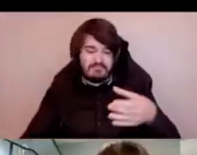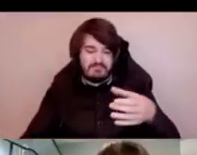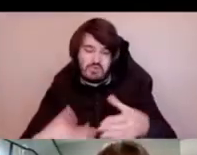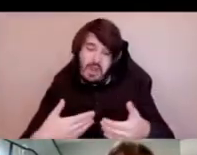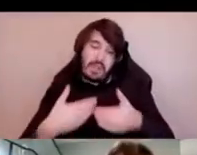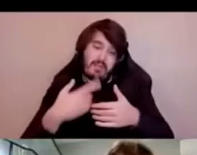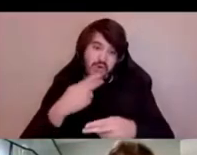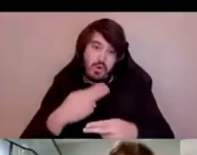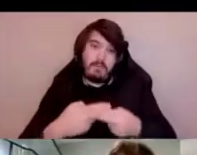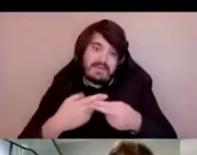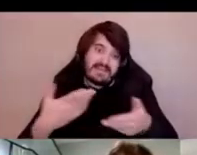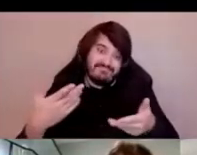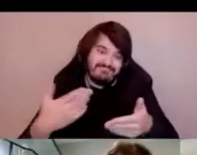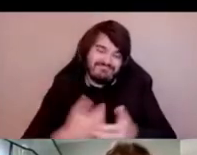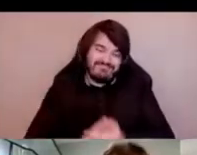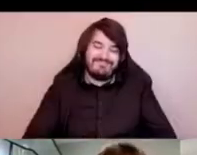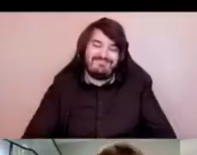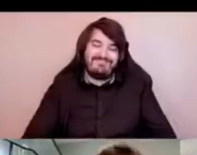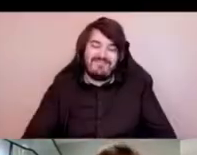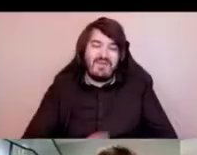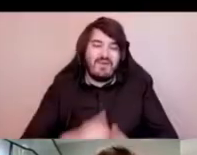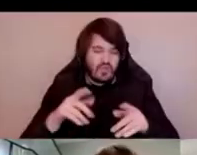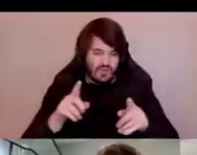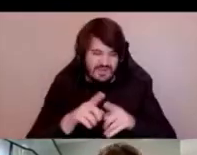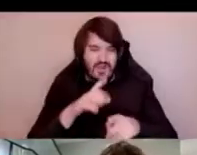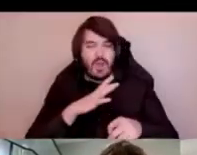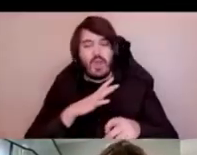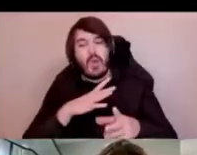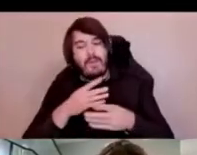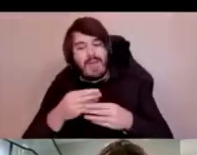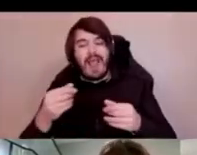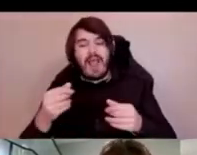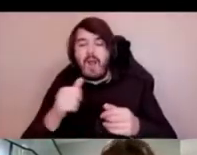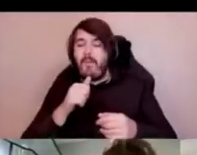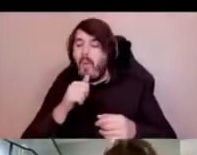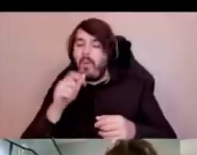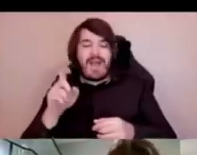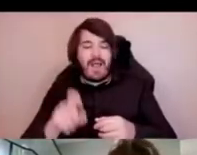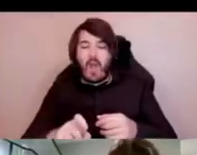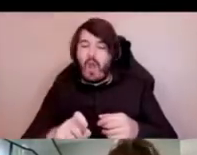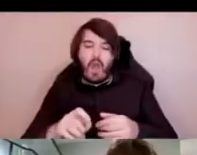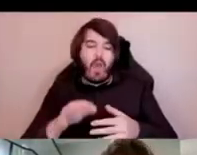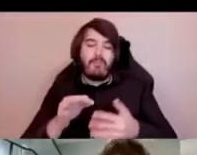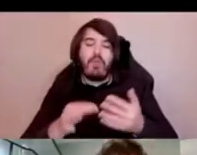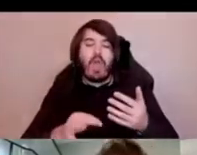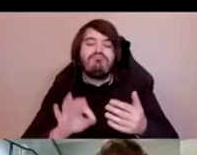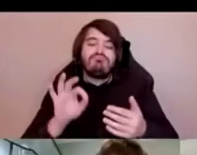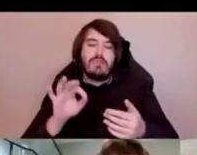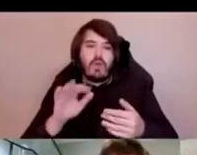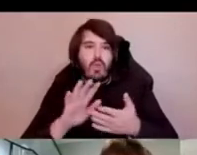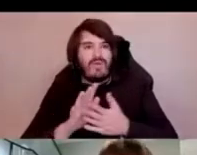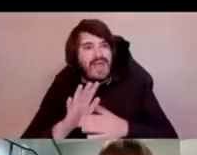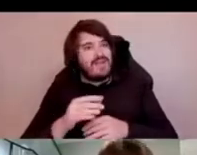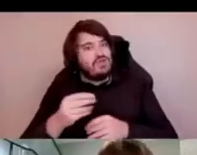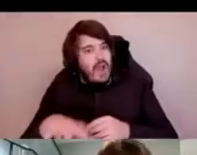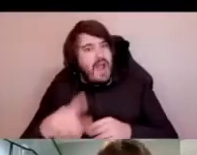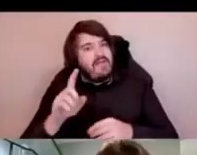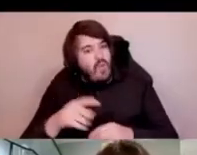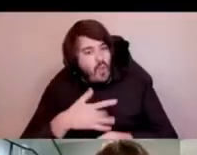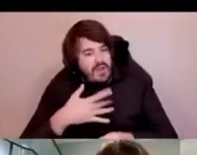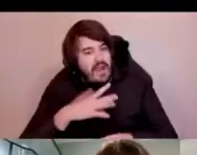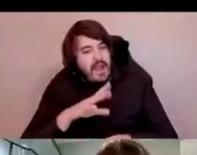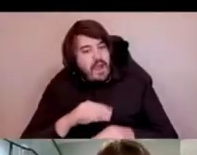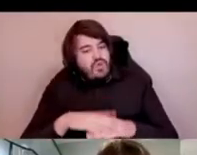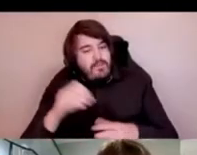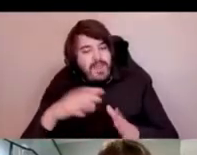économiser. Puis aussi, il y a du matériel optionnel qui peut devenir assez cher. Donc, il faut considérer ça dans notre